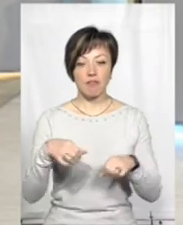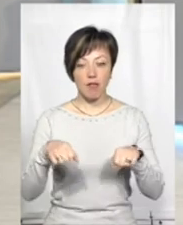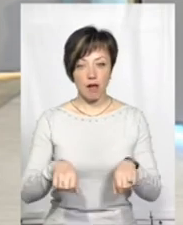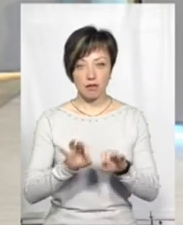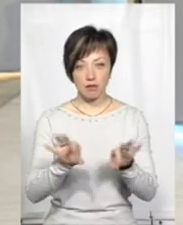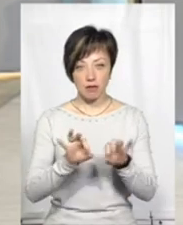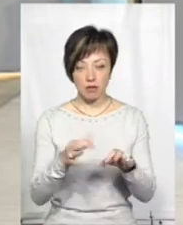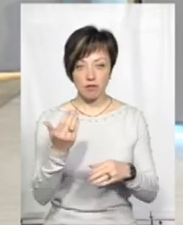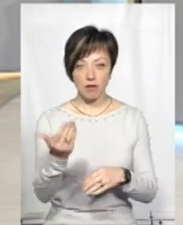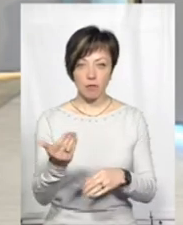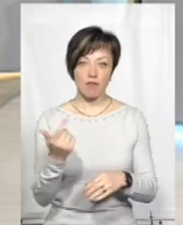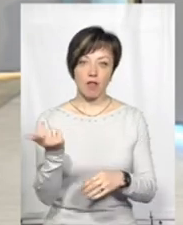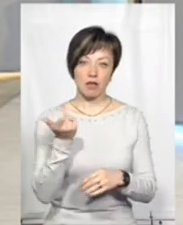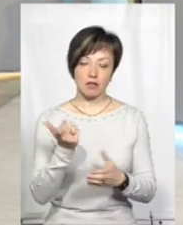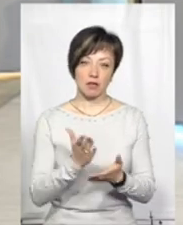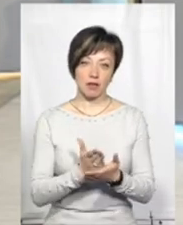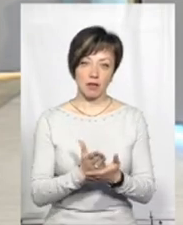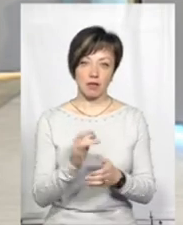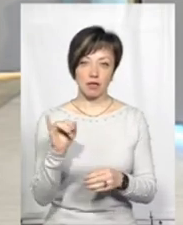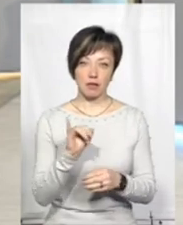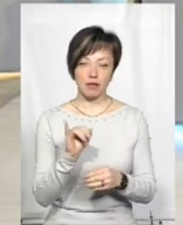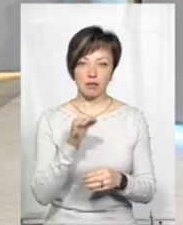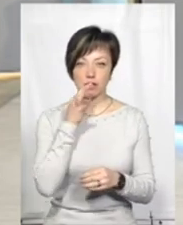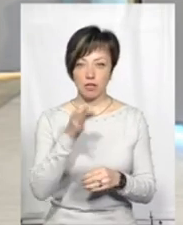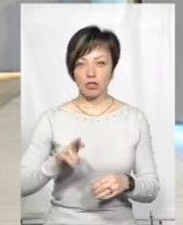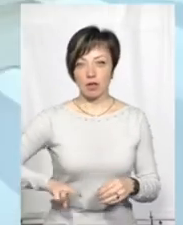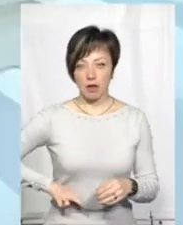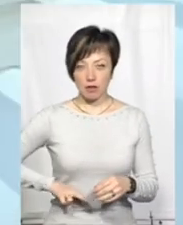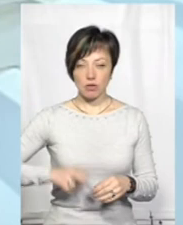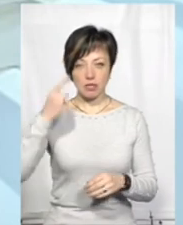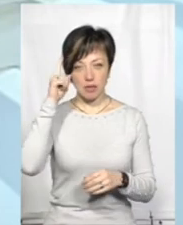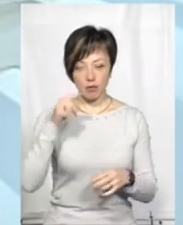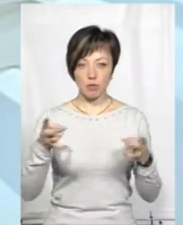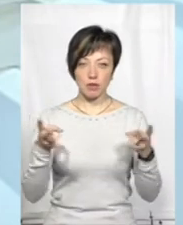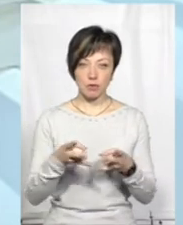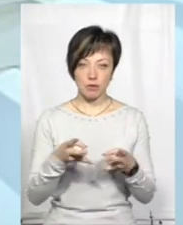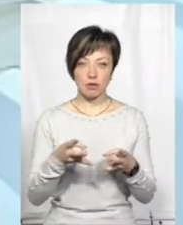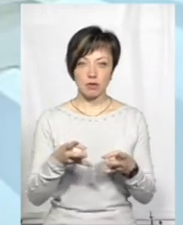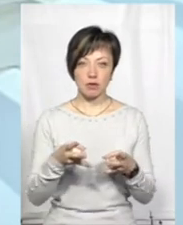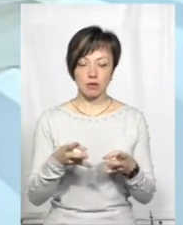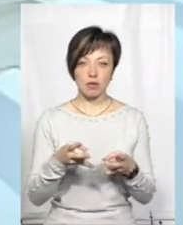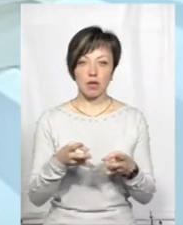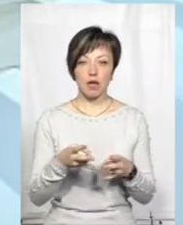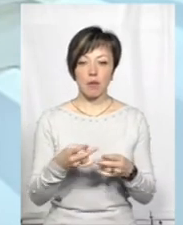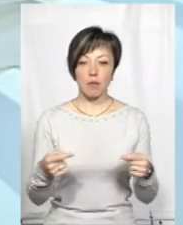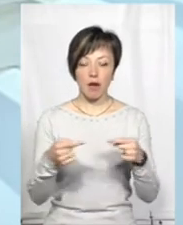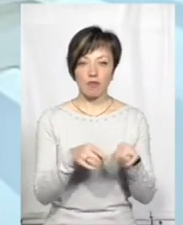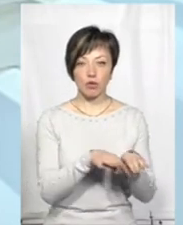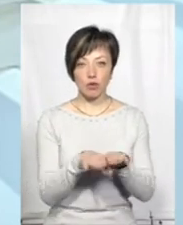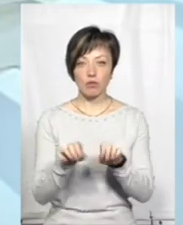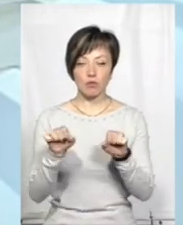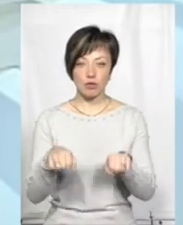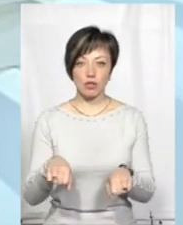влада скаже вам, тому що вони власники є. І скаже директор, який знає, то потрібно, знаєте, вже дойти до певного рівня, де можна, скажімо